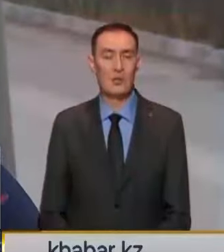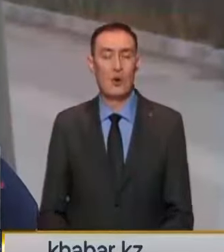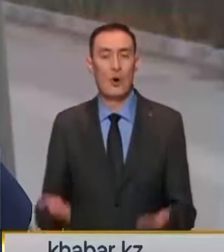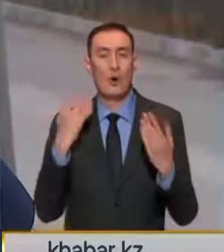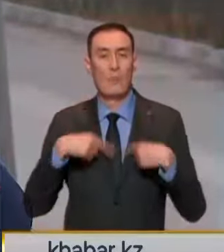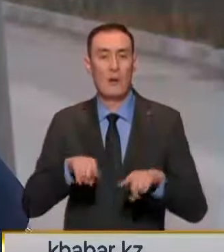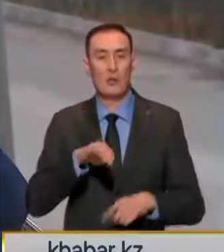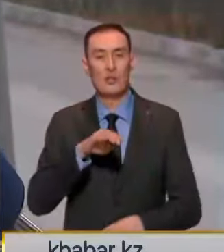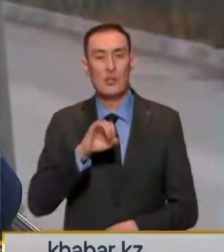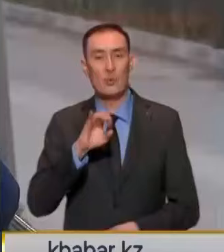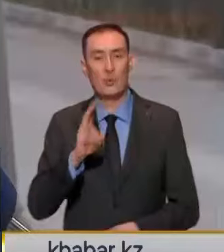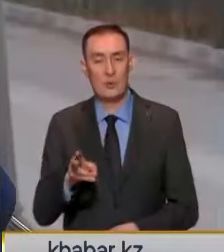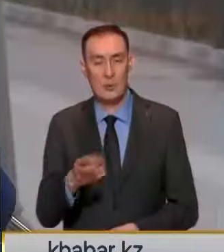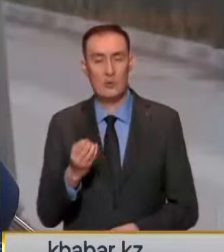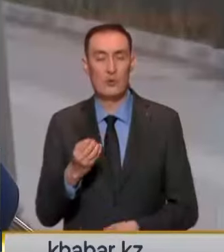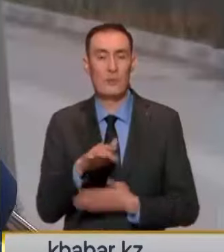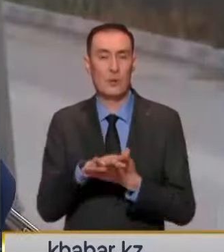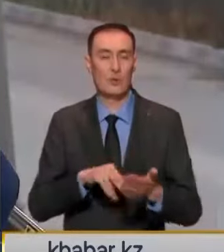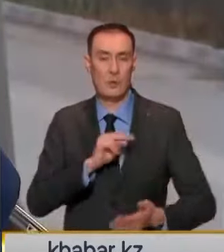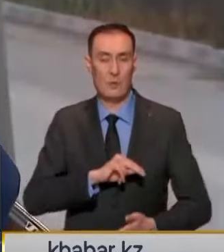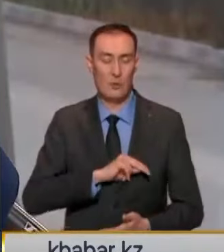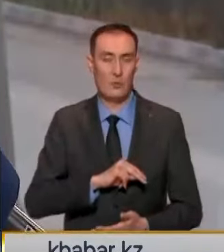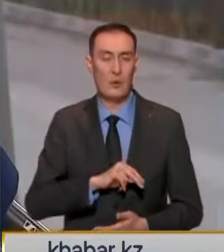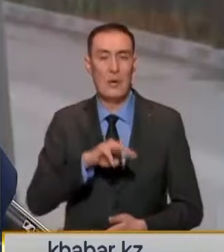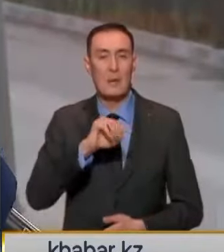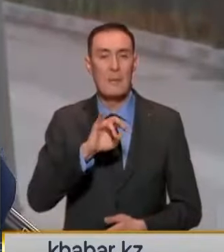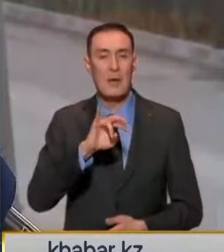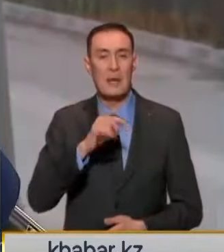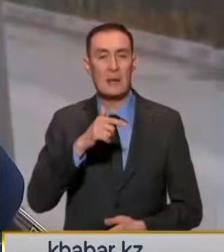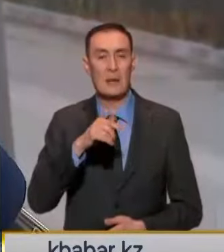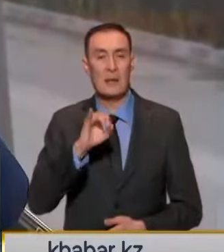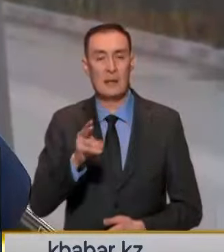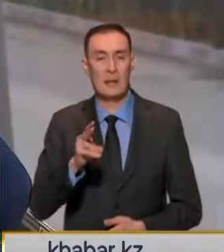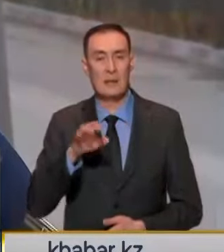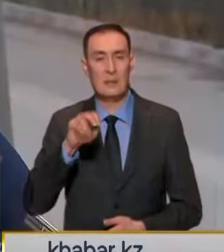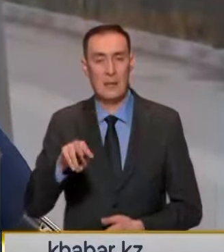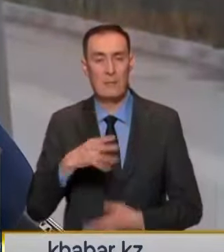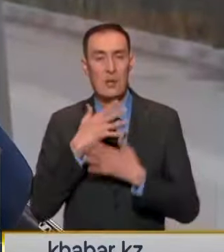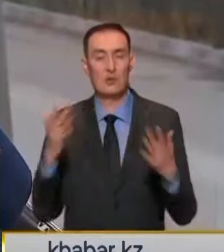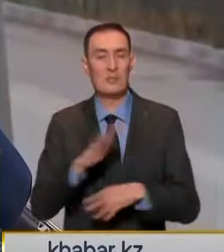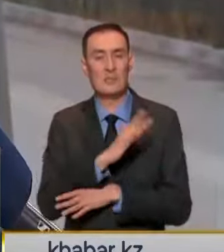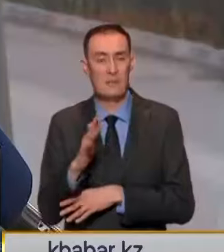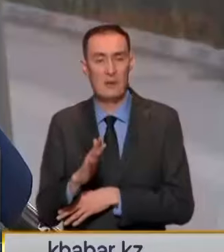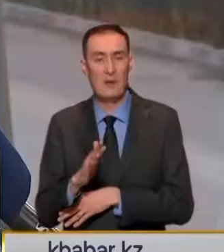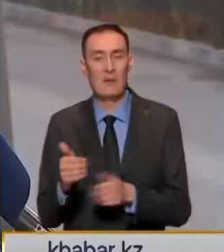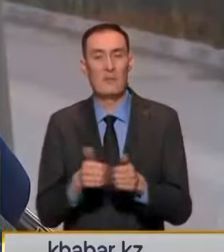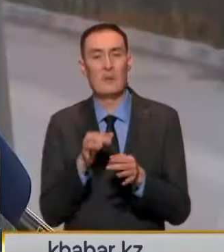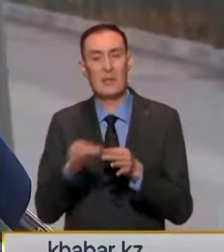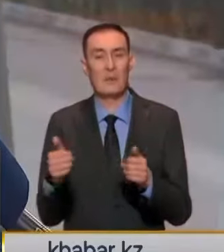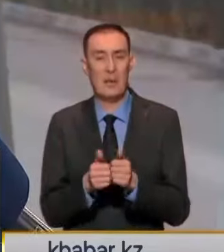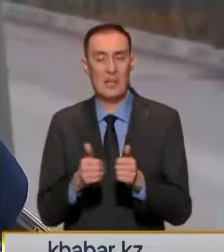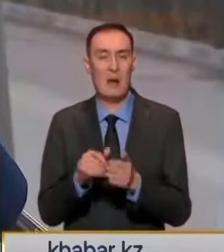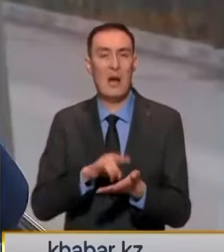Жируик, плюс продолжим работу по Мангликель, плюс большой сквер мы планируем в пригородном возле